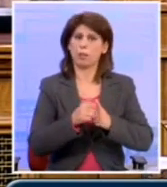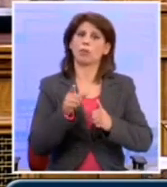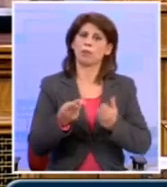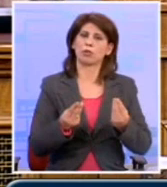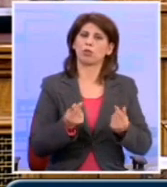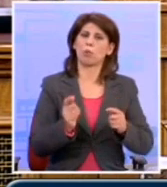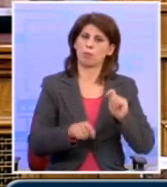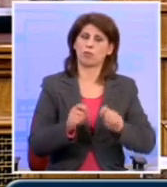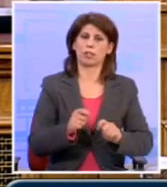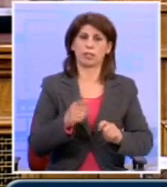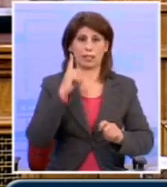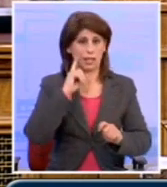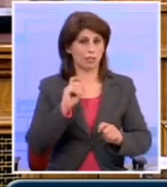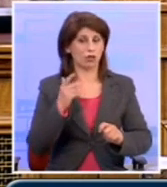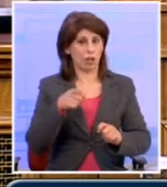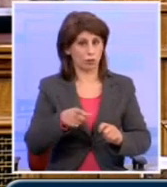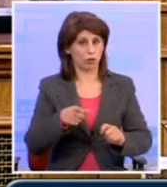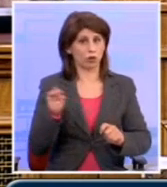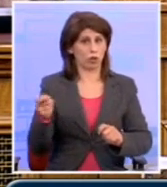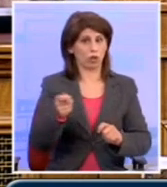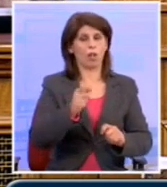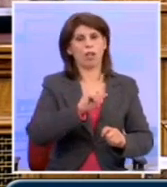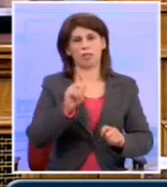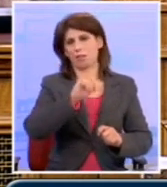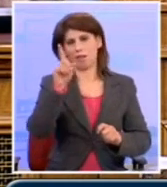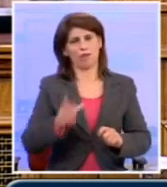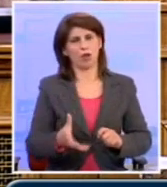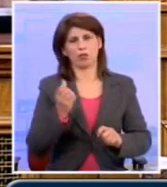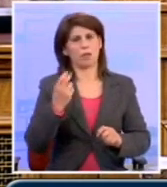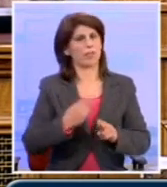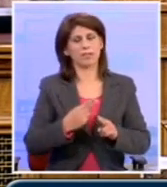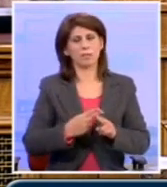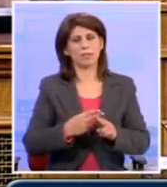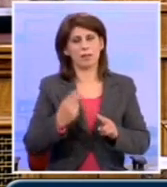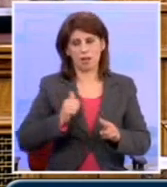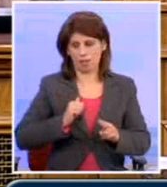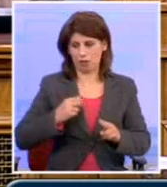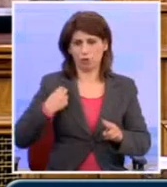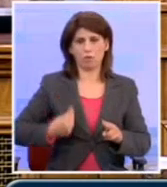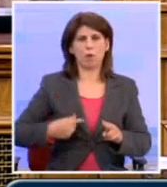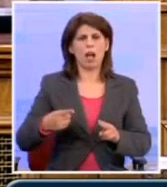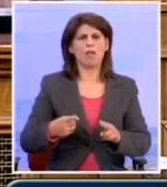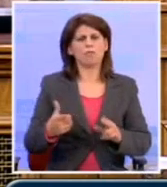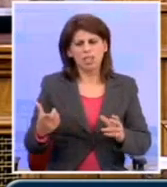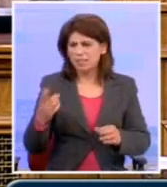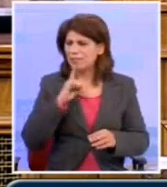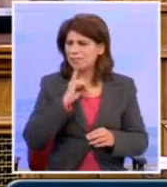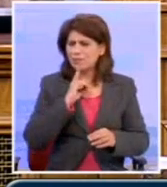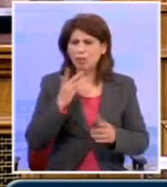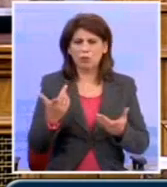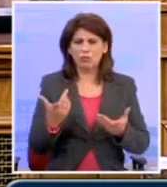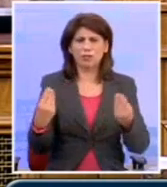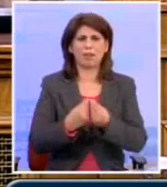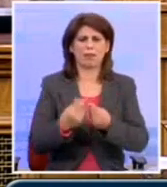δομηθεί. Και να ξέρουν ότι αυτό το χρέος δεν ήταν βιώσιμο. Και δεν έχει σημασία αν ήταν ιδιωτικό ή δημόσιο. Ξέρετε, αυτά είναι συγκοινωνικά δοχεία. Στην